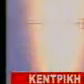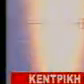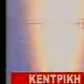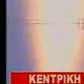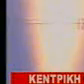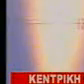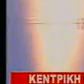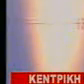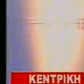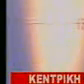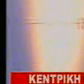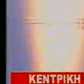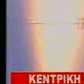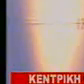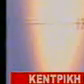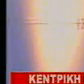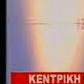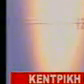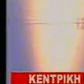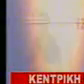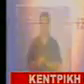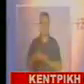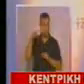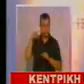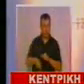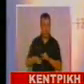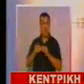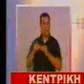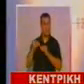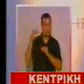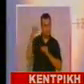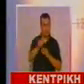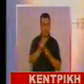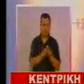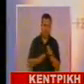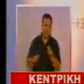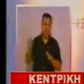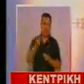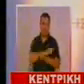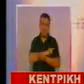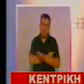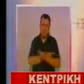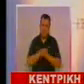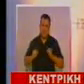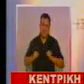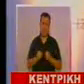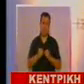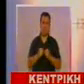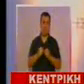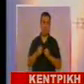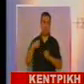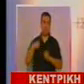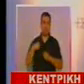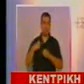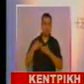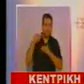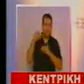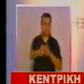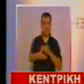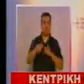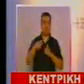Αποδείχνει ότι υπάρχει και θα υπάρξει ακόμα μεγαλύτερη δυναμική, συνέχεια πηγαίνοντας